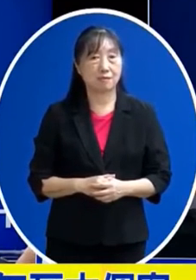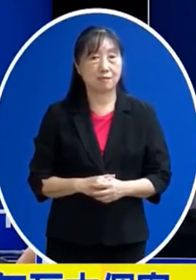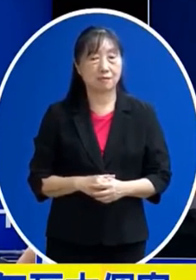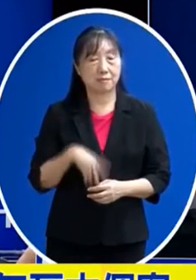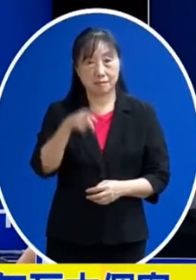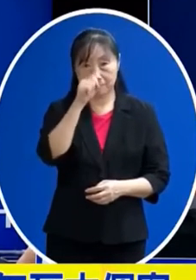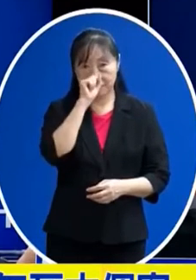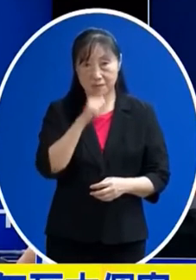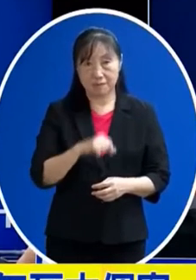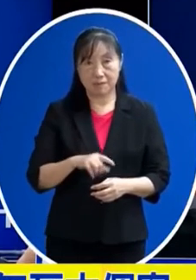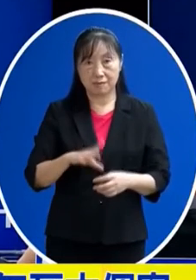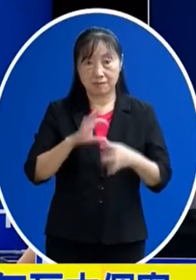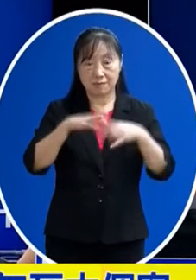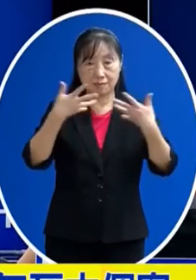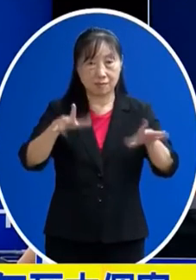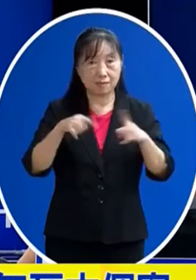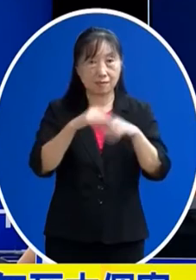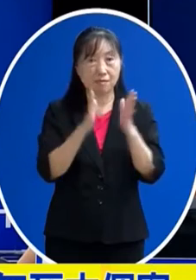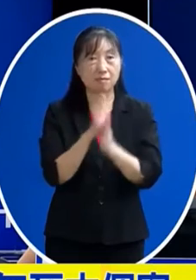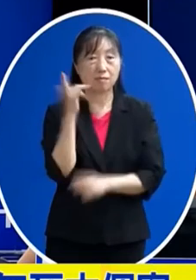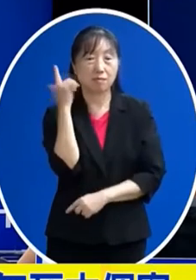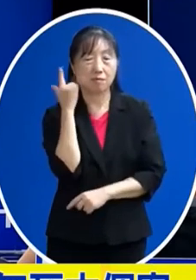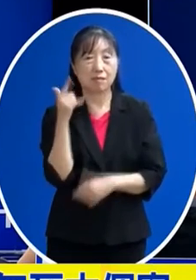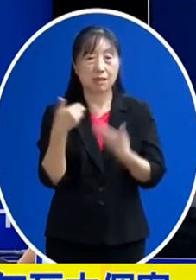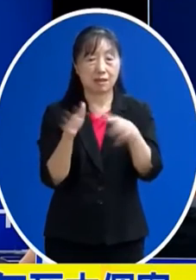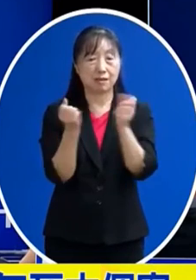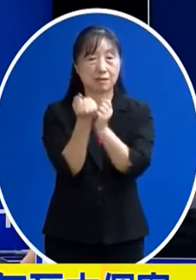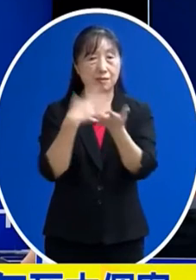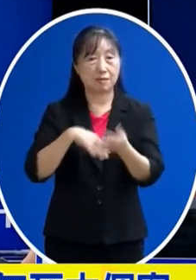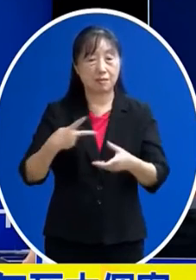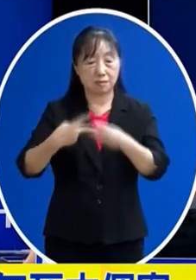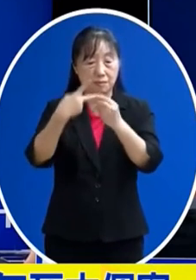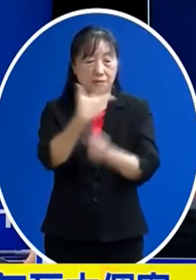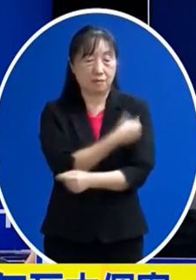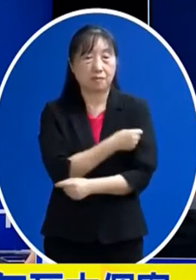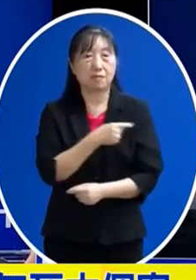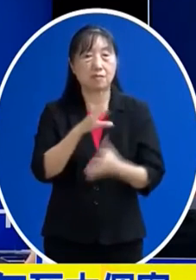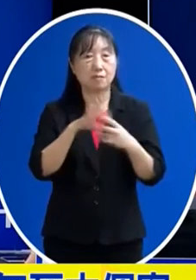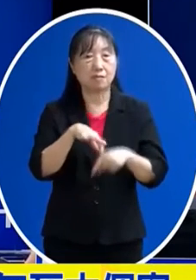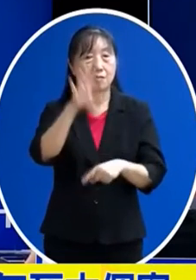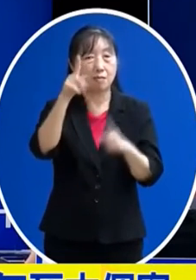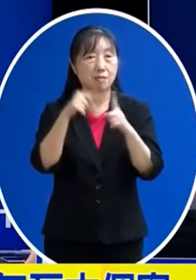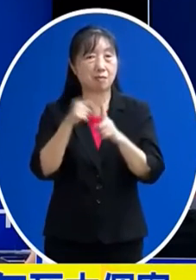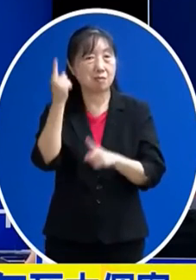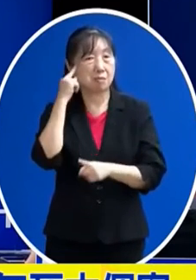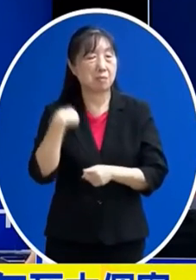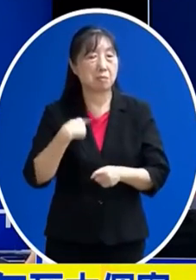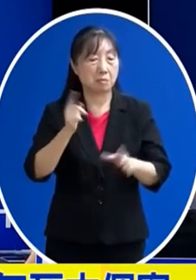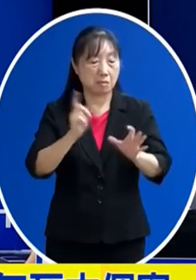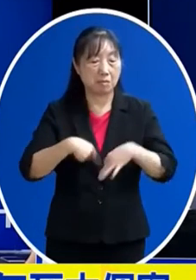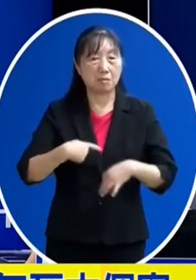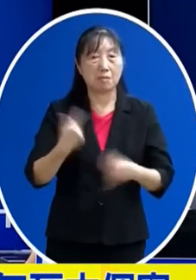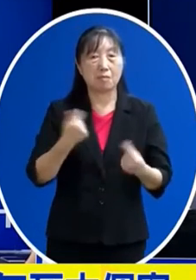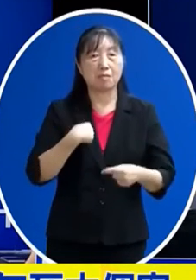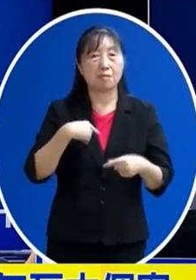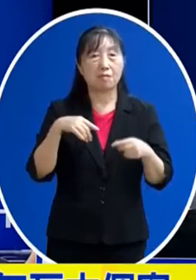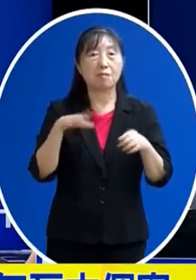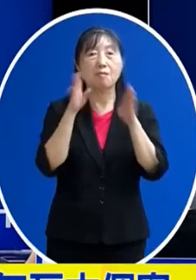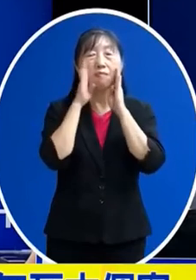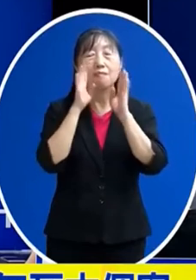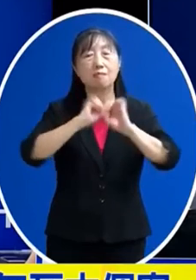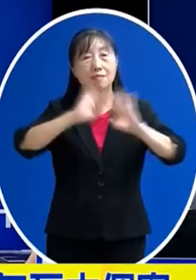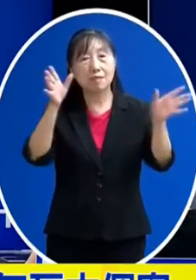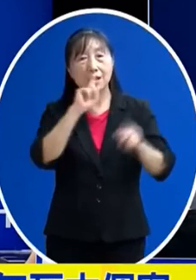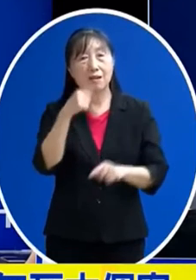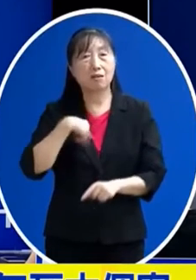你好，想请教，因为很多人在等莫德纳第二剂，所以有民众想趁机发灾难财，在脸书上打着某诊所